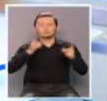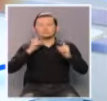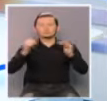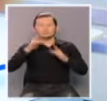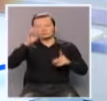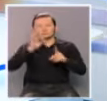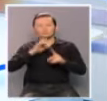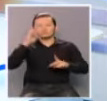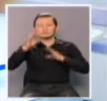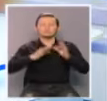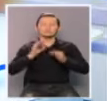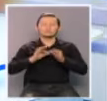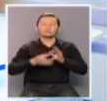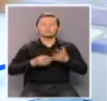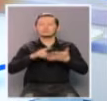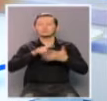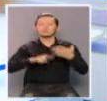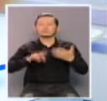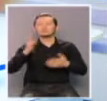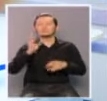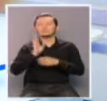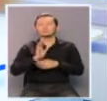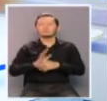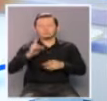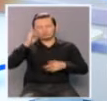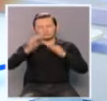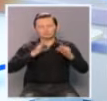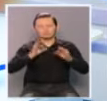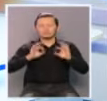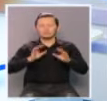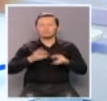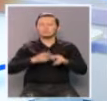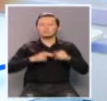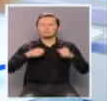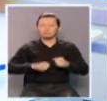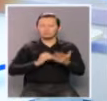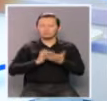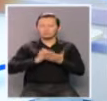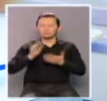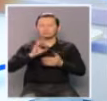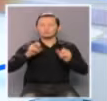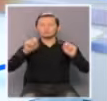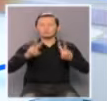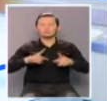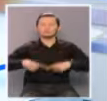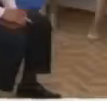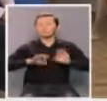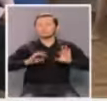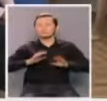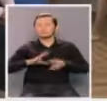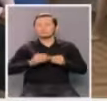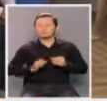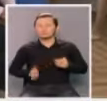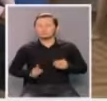целью разъяснения и пропаганды 5 социальных инициатив президентом, повышения правовой культуры, специалисты региональной палаты, частные